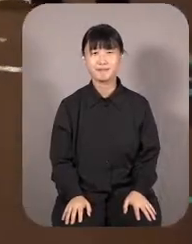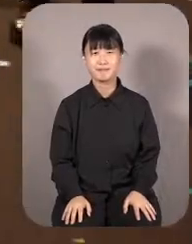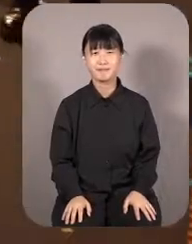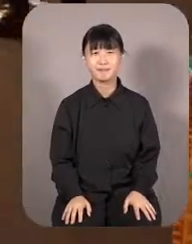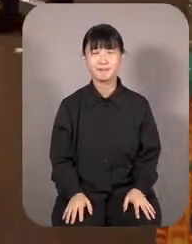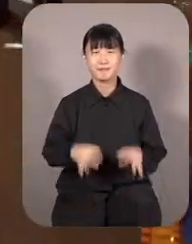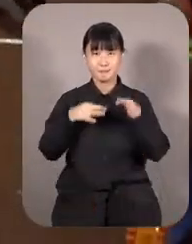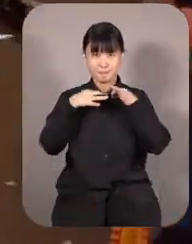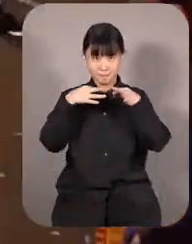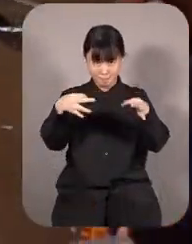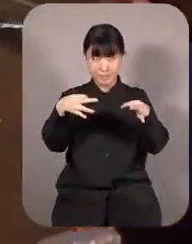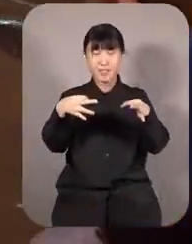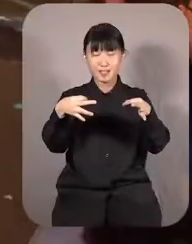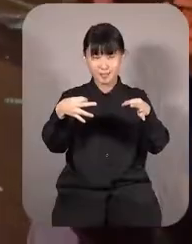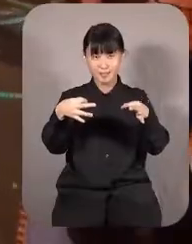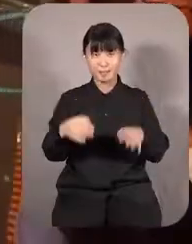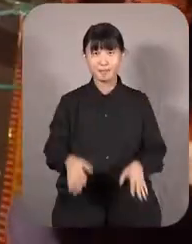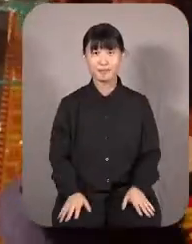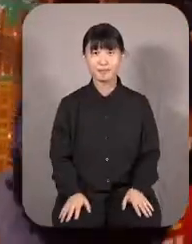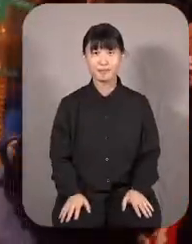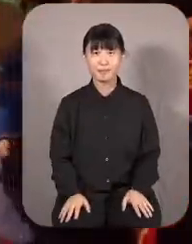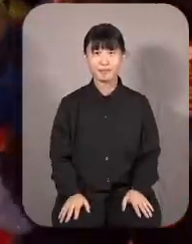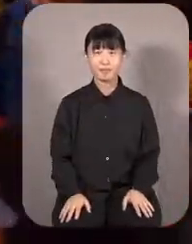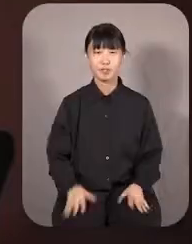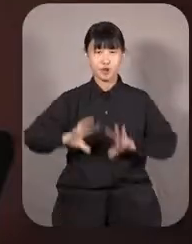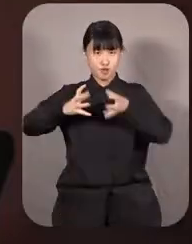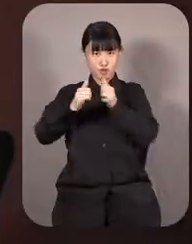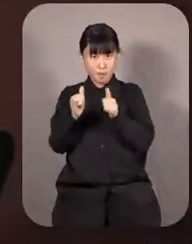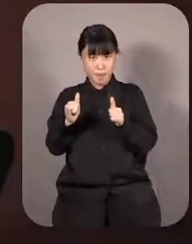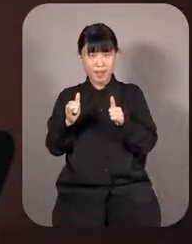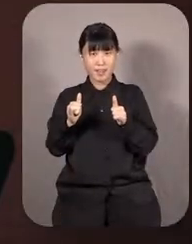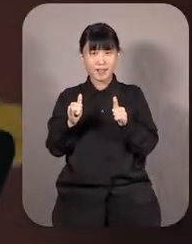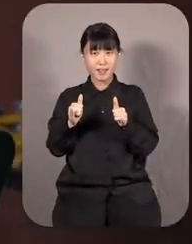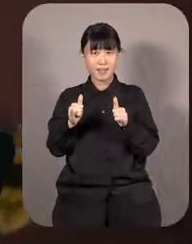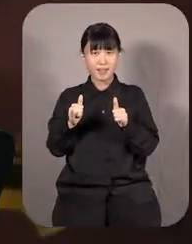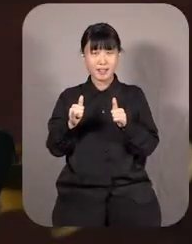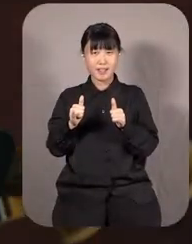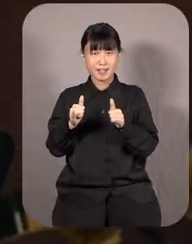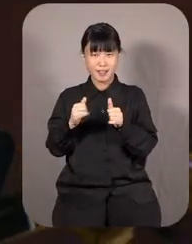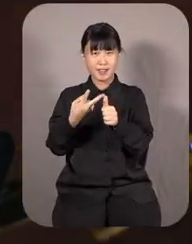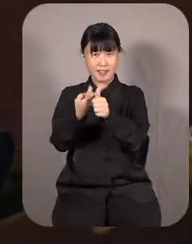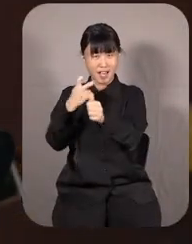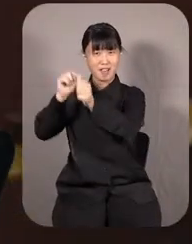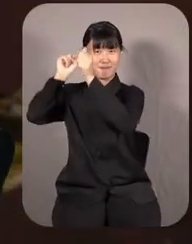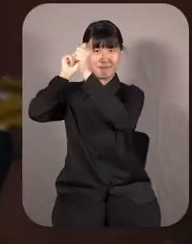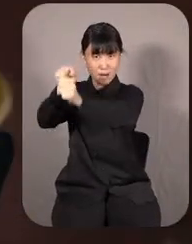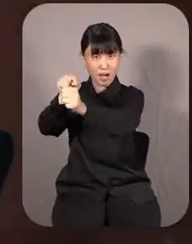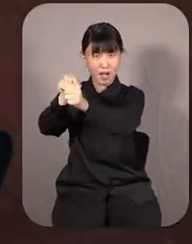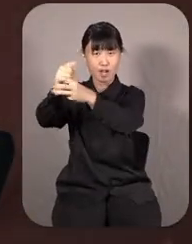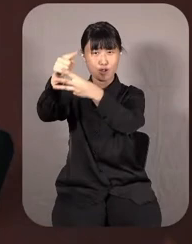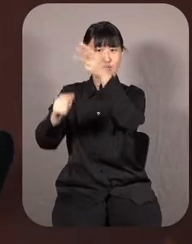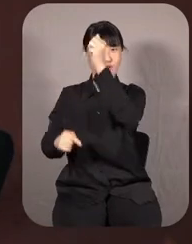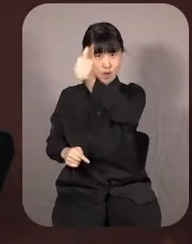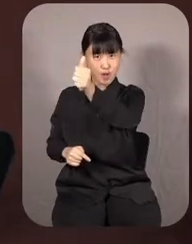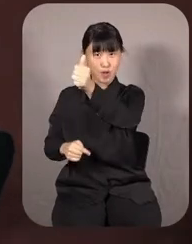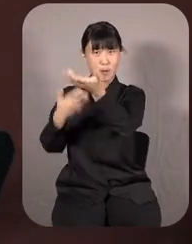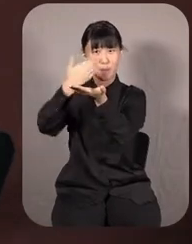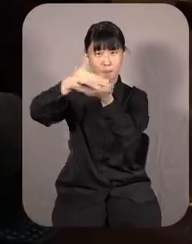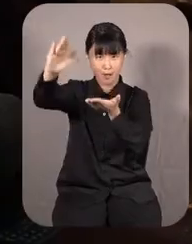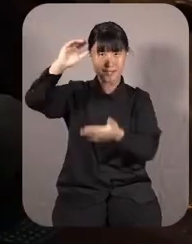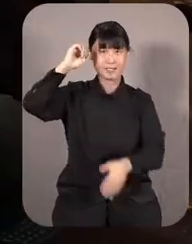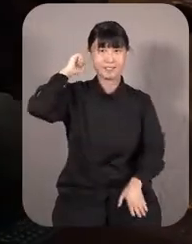구호로 마무리하겠습니다. 범국민 탄핵 항쟁으로 윤석열을